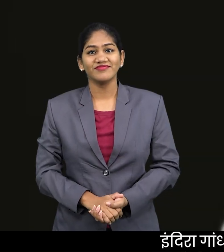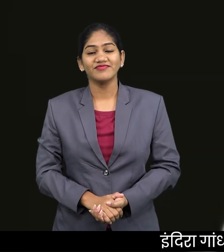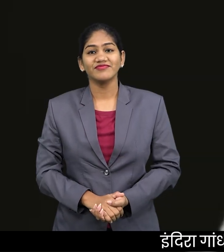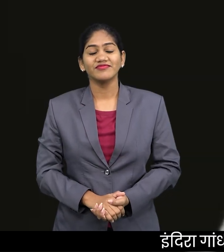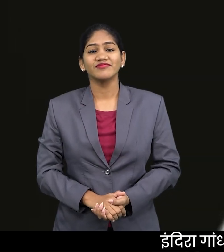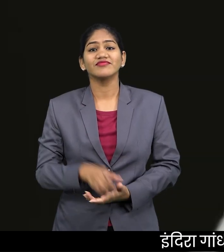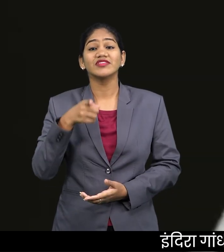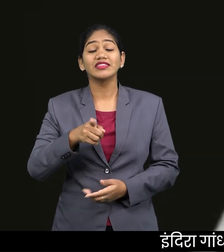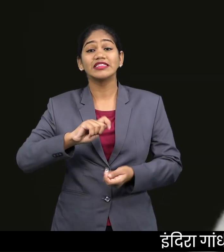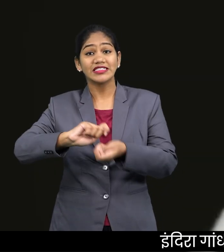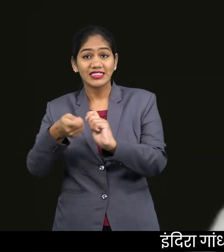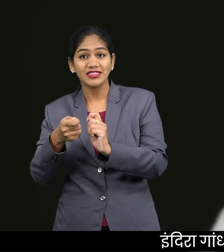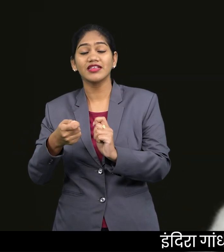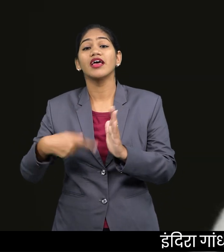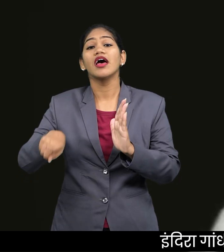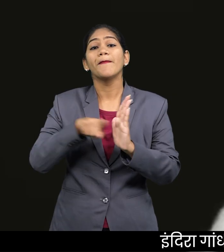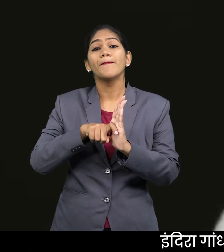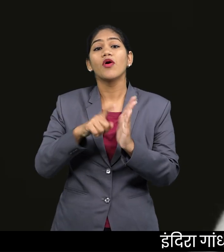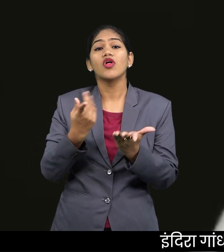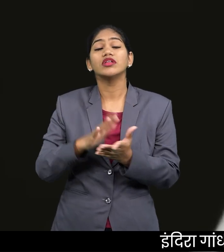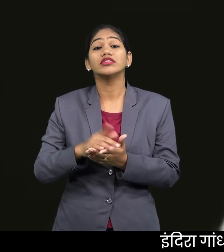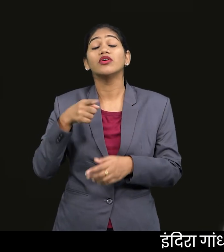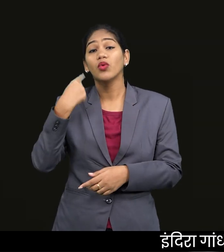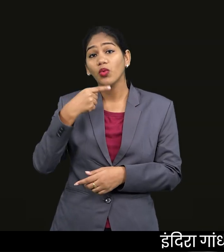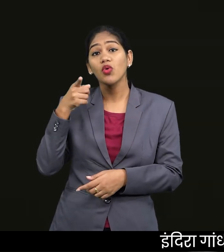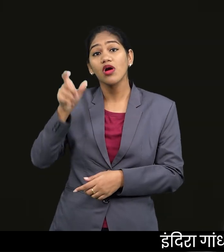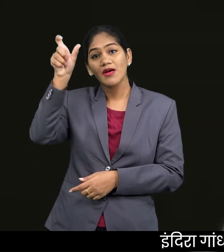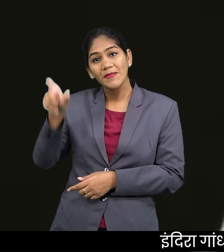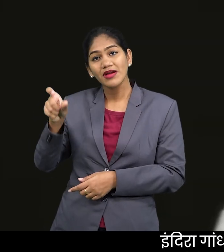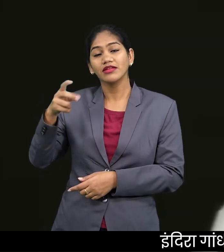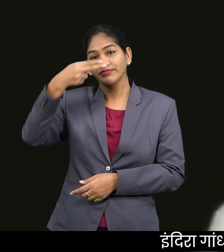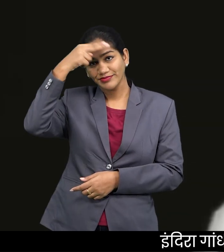इंदिरा गांधी की नीतियों में वामपंथ का रुख।